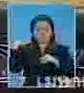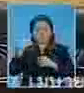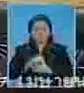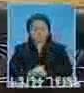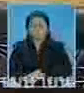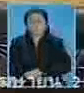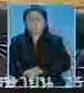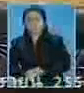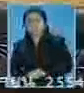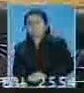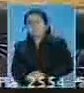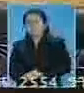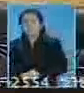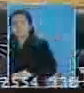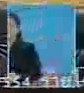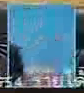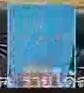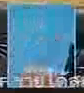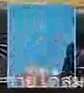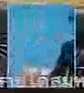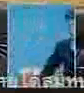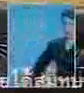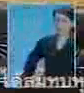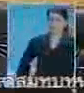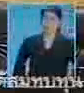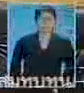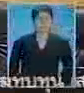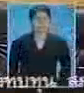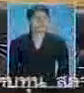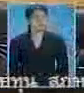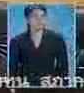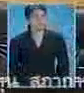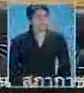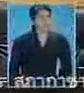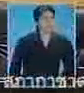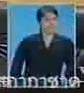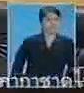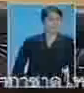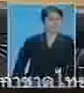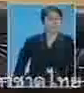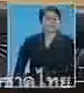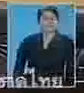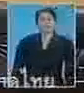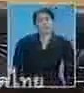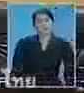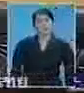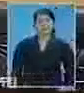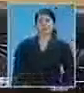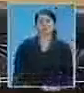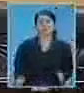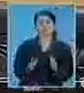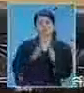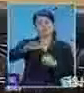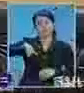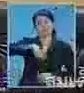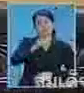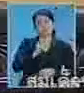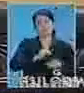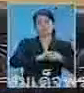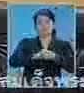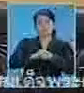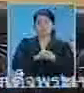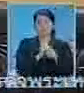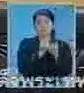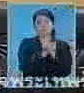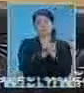เป็นนโยบายที่ทุกๆคนควรที่จะร่วมมือกันในการที่จะดูแลพี่น้องประชาชนในช่วงที่งบประมาณในส่วน